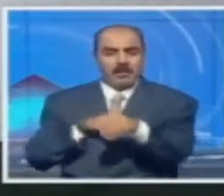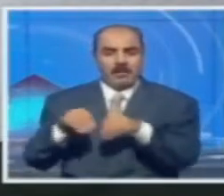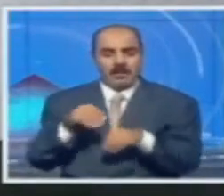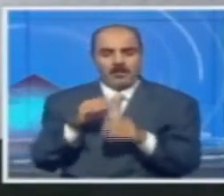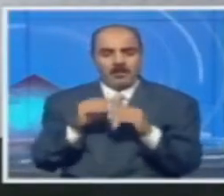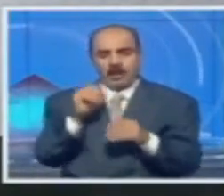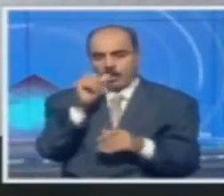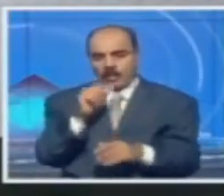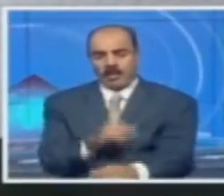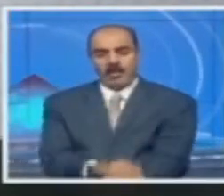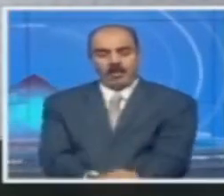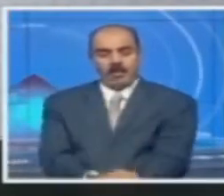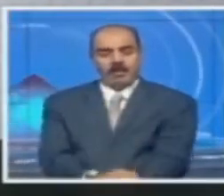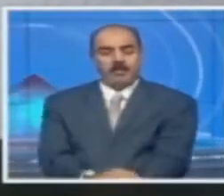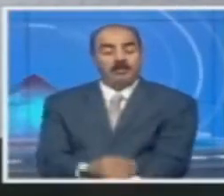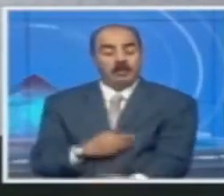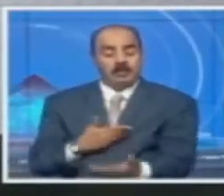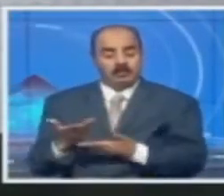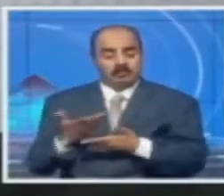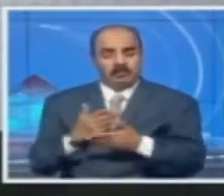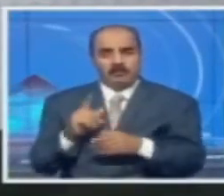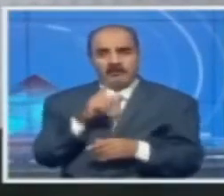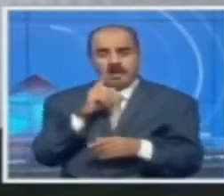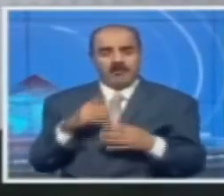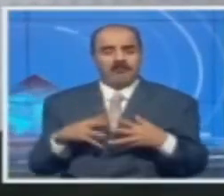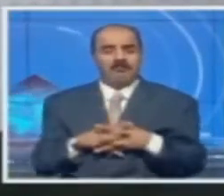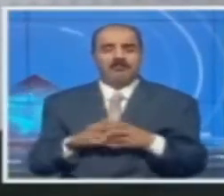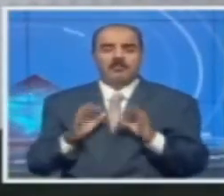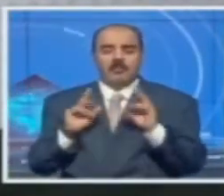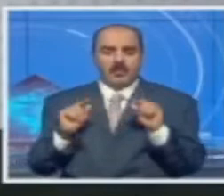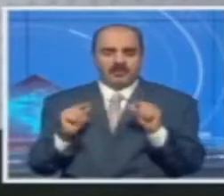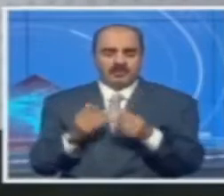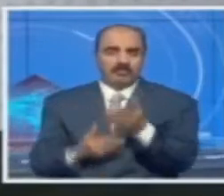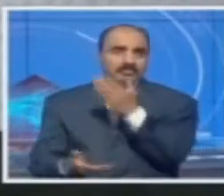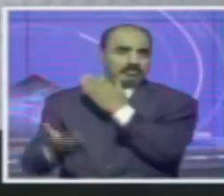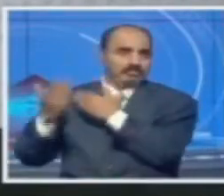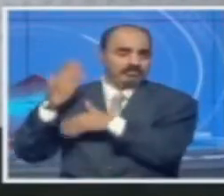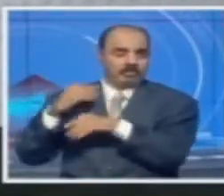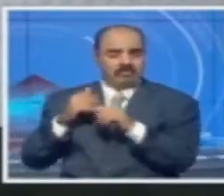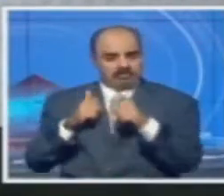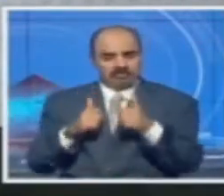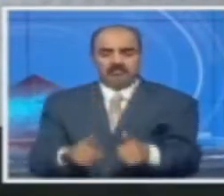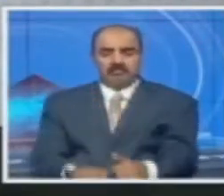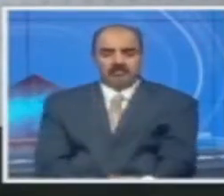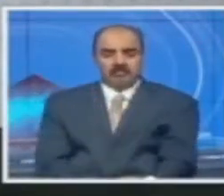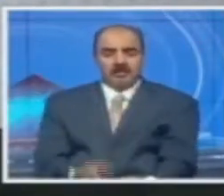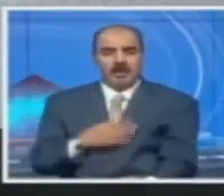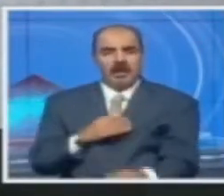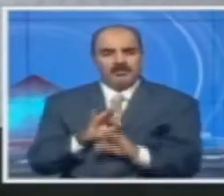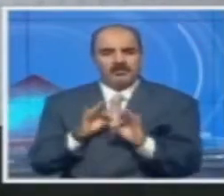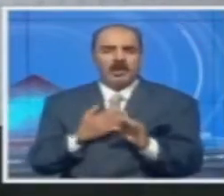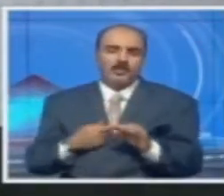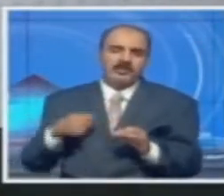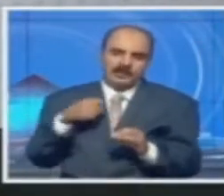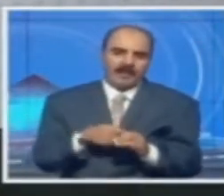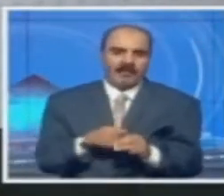وبين مصر، وطبعا العلاقات الدولية بيننا منذ أمد بعيد، وبنأمل دايما